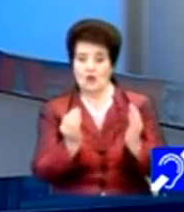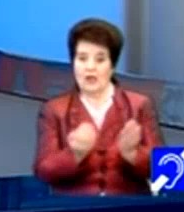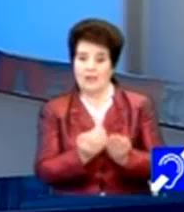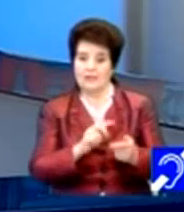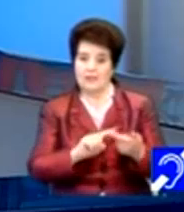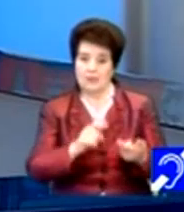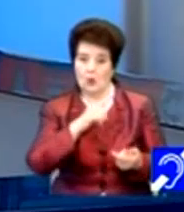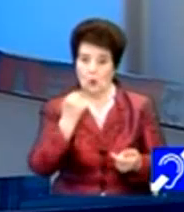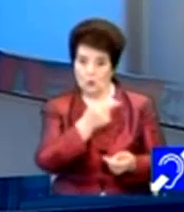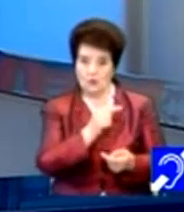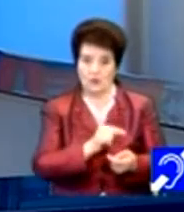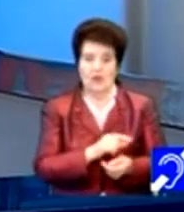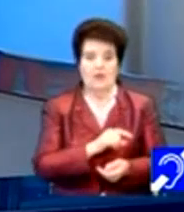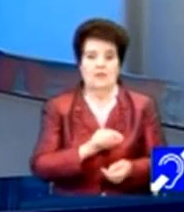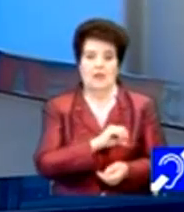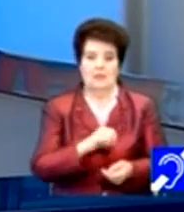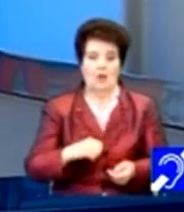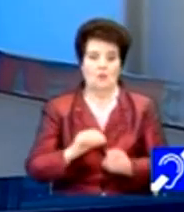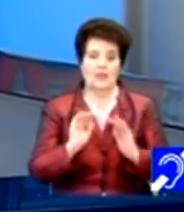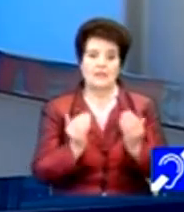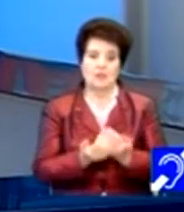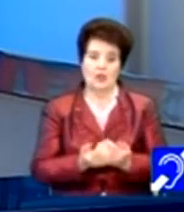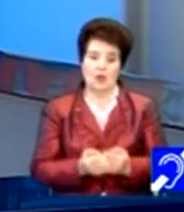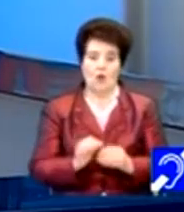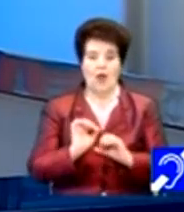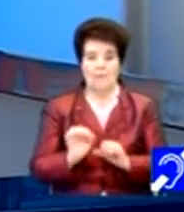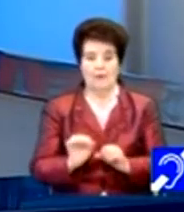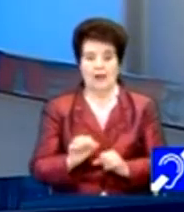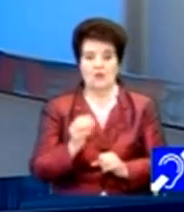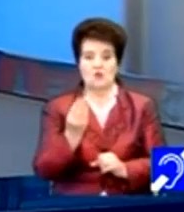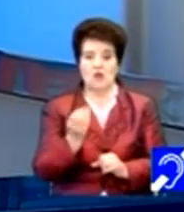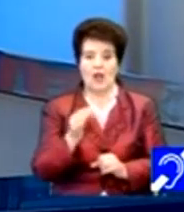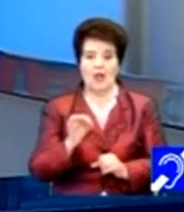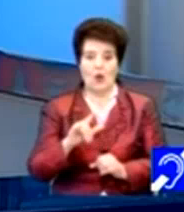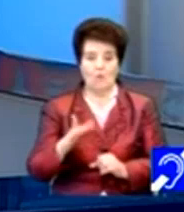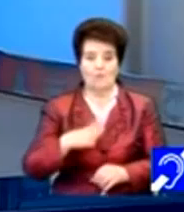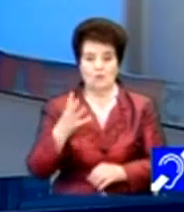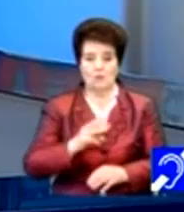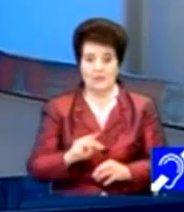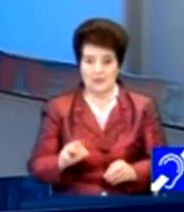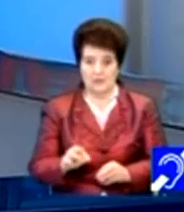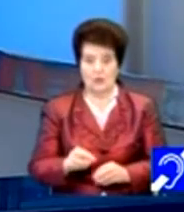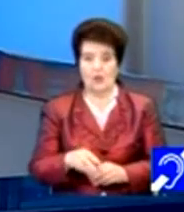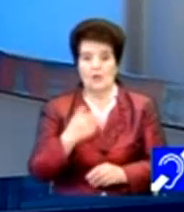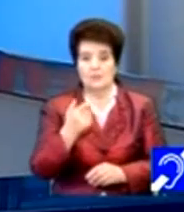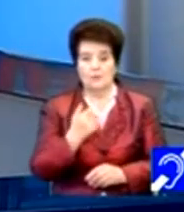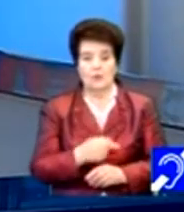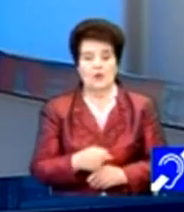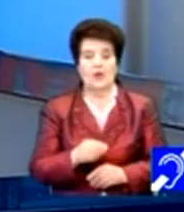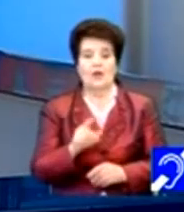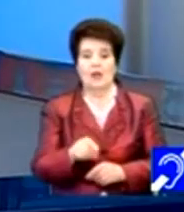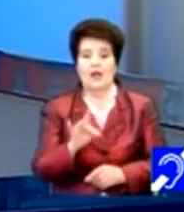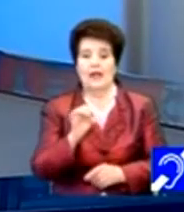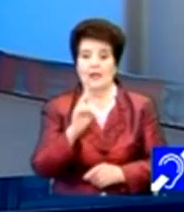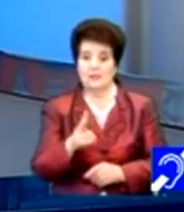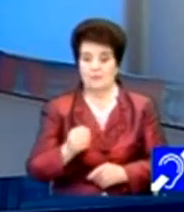sau autoizolare. Fostul ministru al apărării de la Chișinău, Anatol Șalaru, l-a acuzat pe șeful statului că expune militarii la